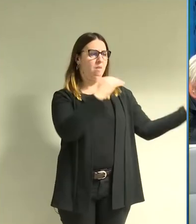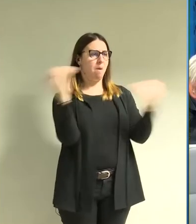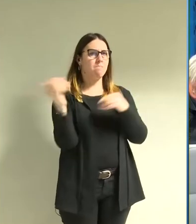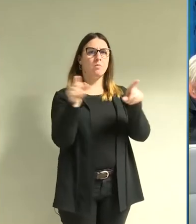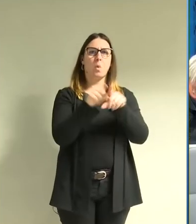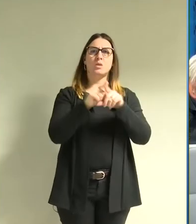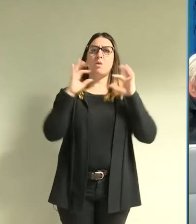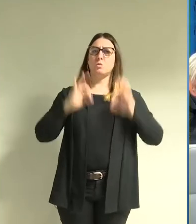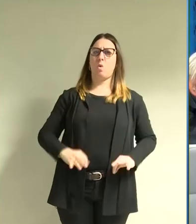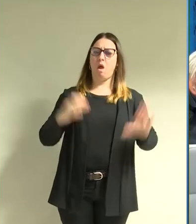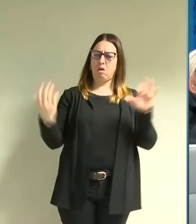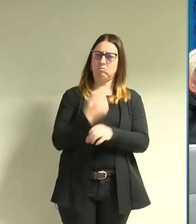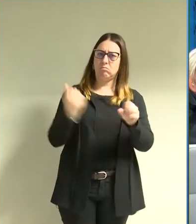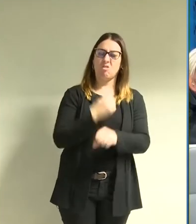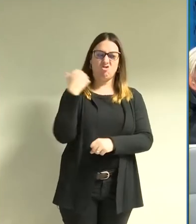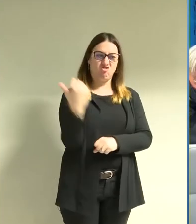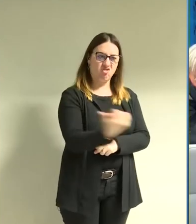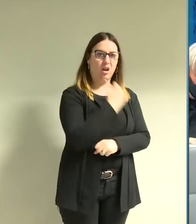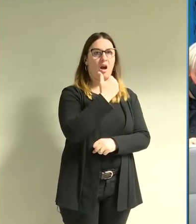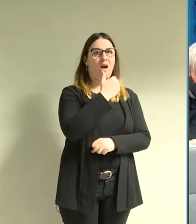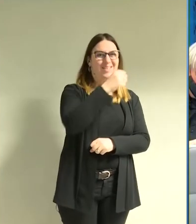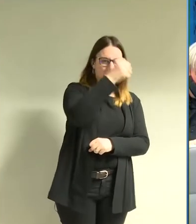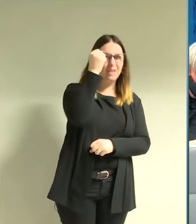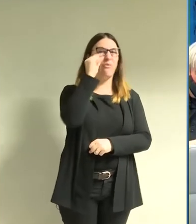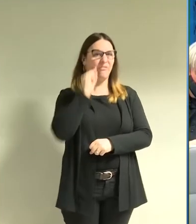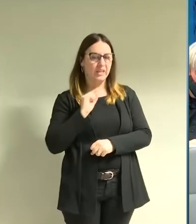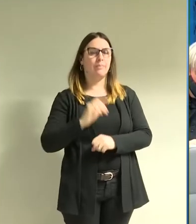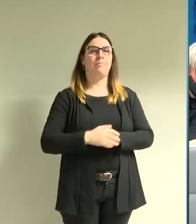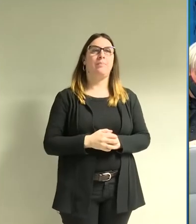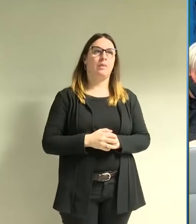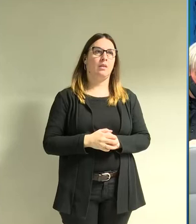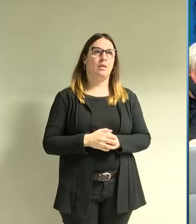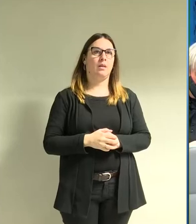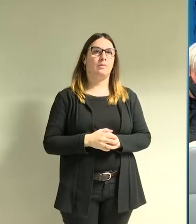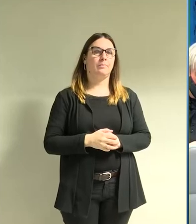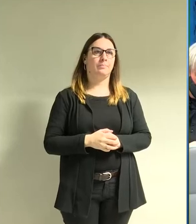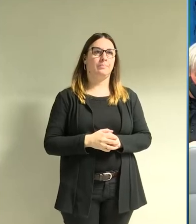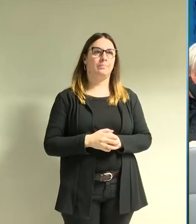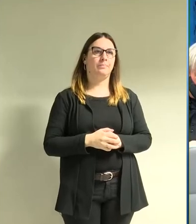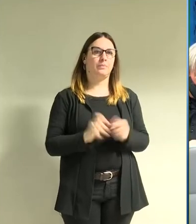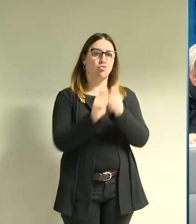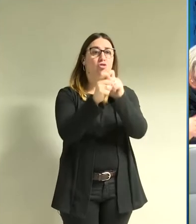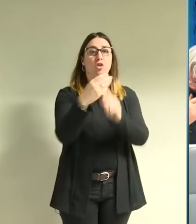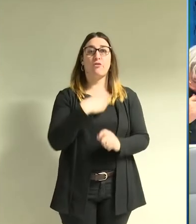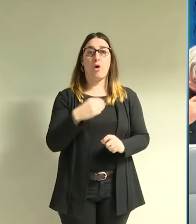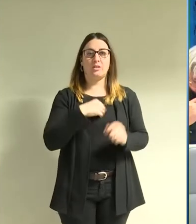réussite scolaire pour chacune et chacun voilà il s'agit d'inviter donc toutes et tous et chacune et chacun